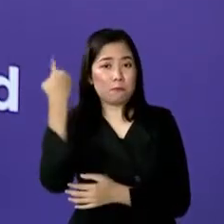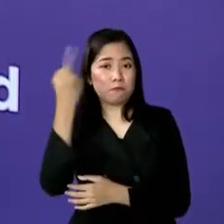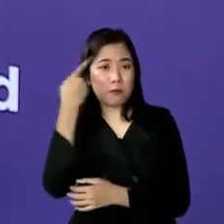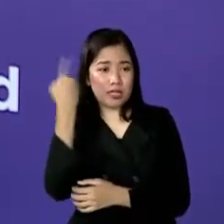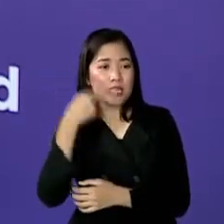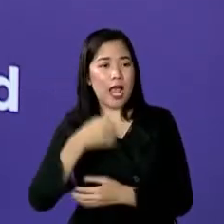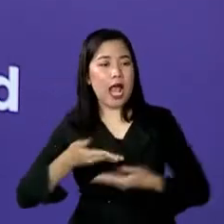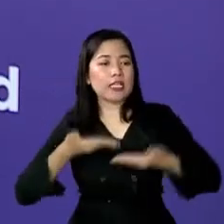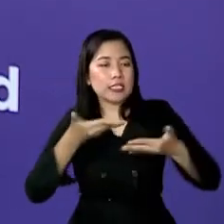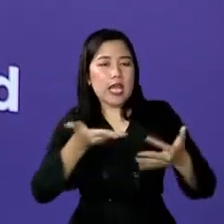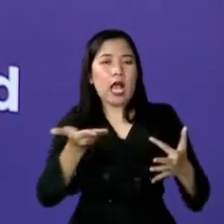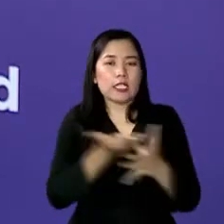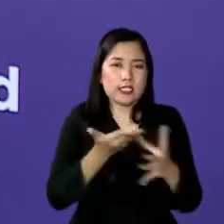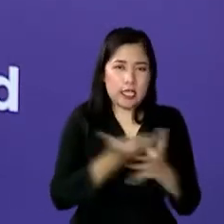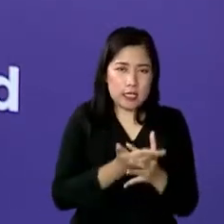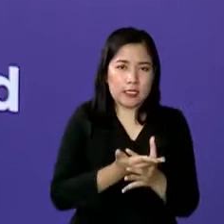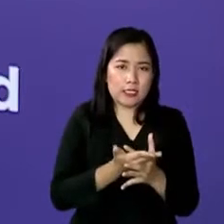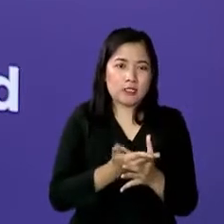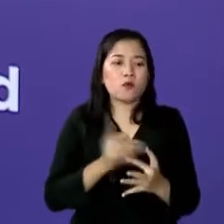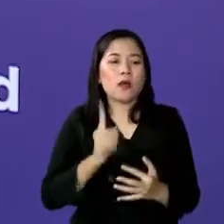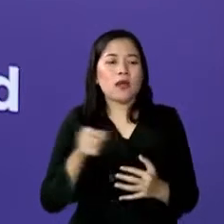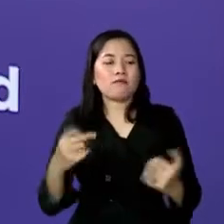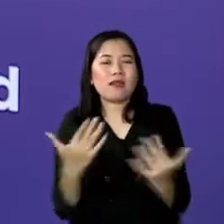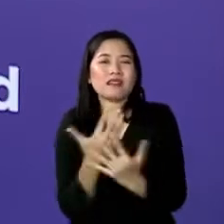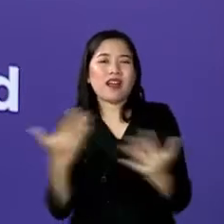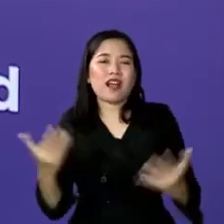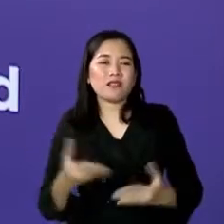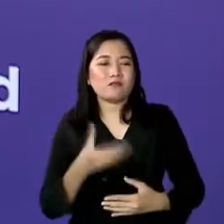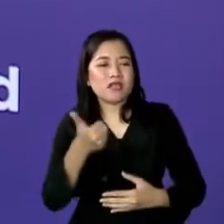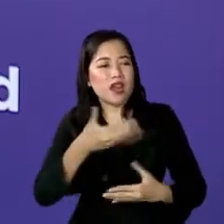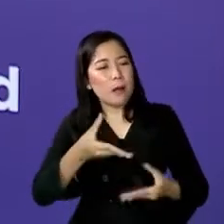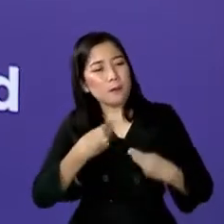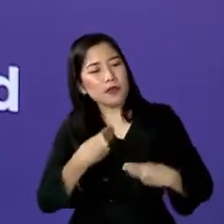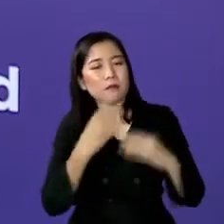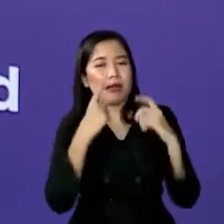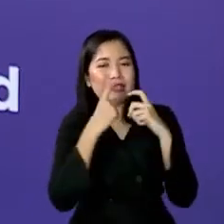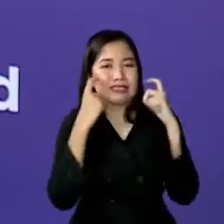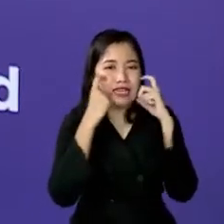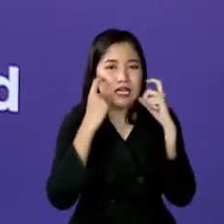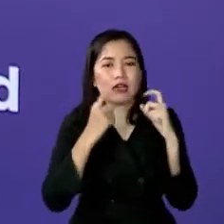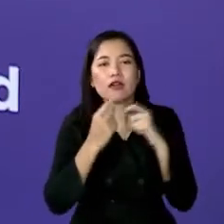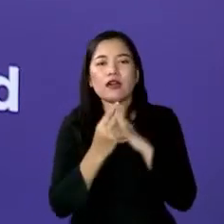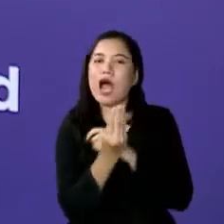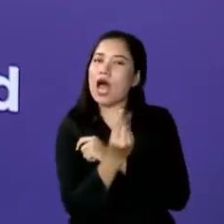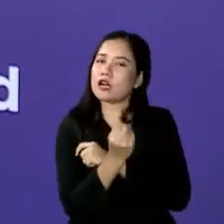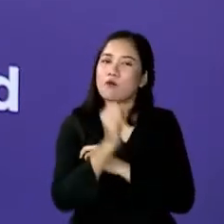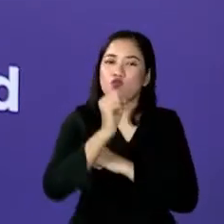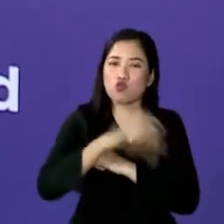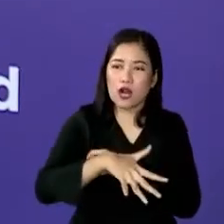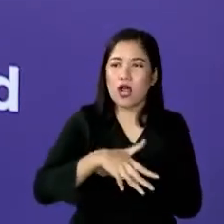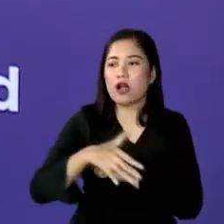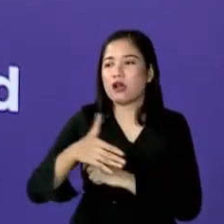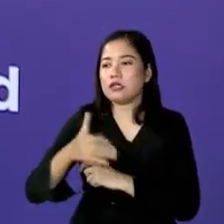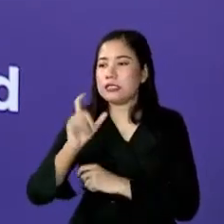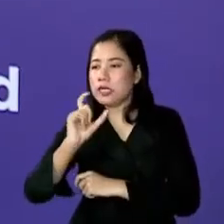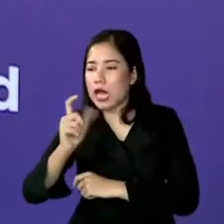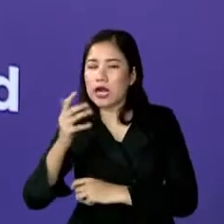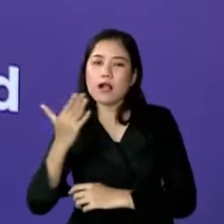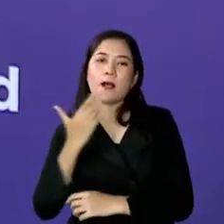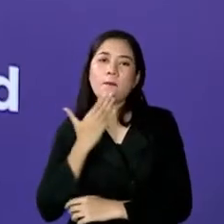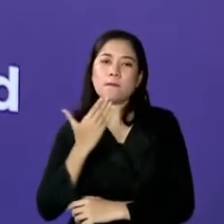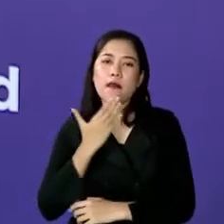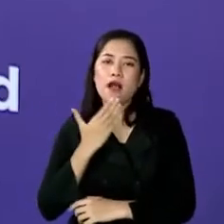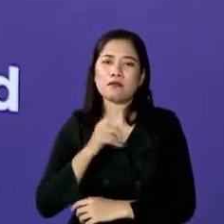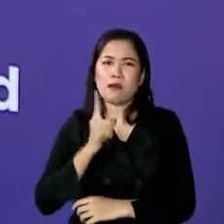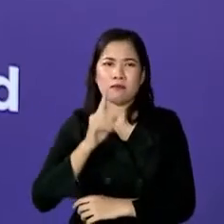untuk masyarakat bisa memperoleh masker itu dengan harga yang murah dan mudah didapat Oke karena